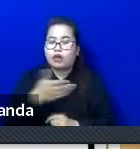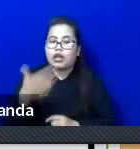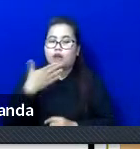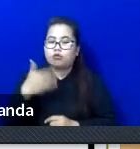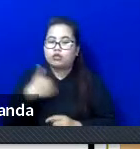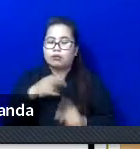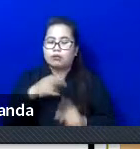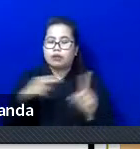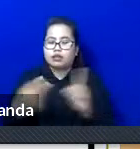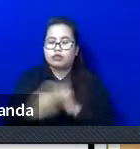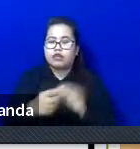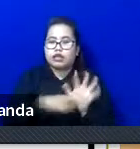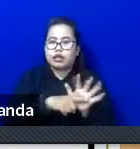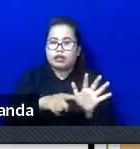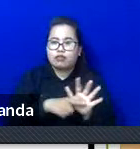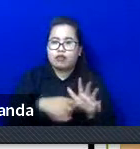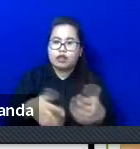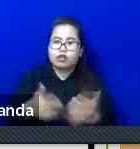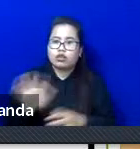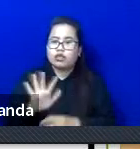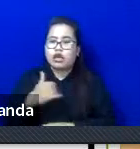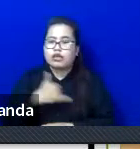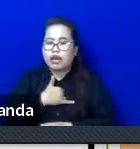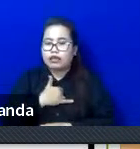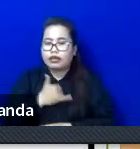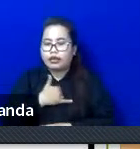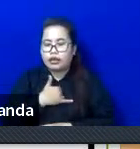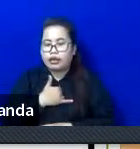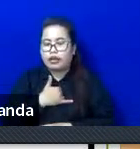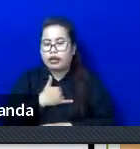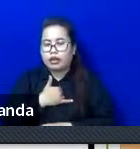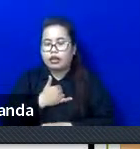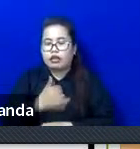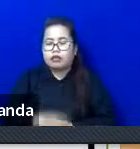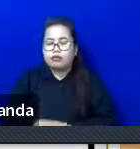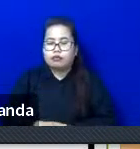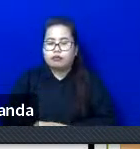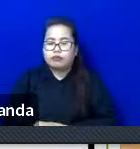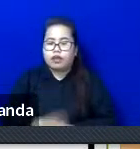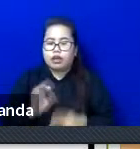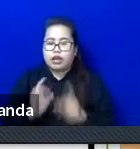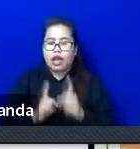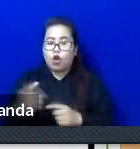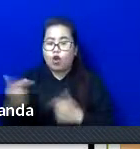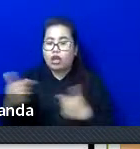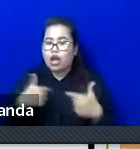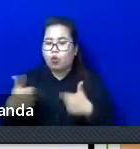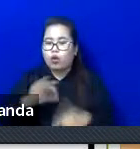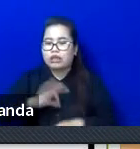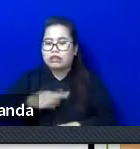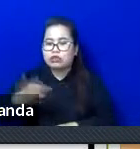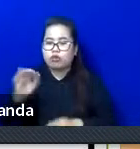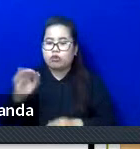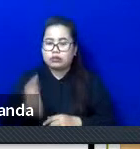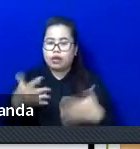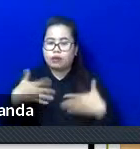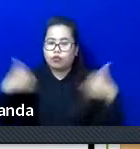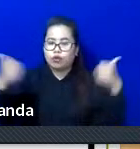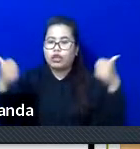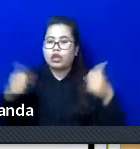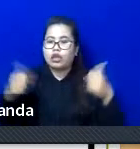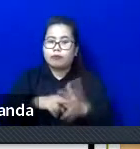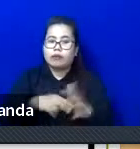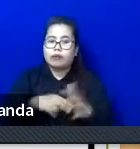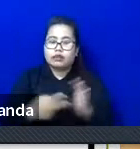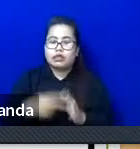yang negatif, yang tidak yakin gitu bahwa gangguan jiwa itu bisa pulih, maka